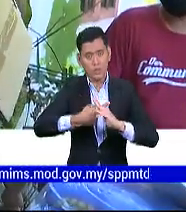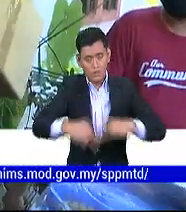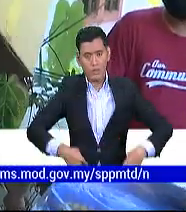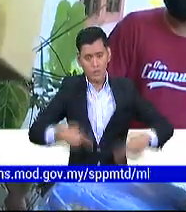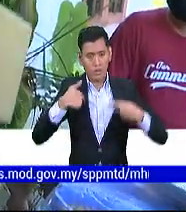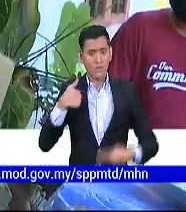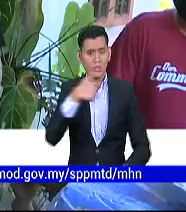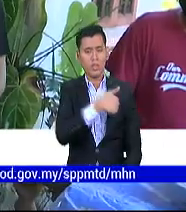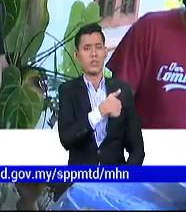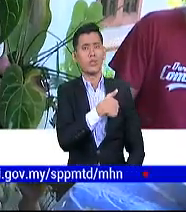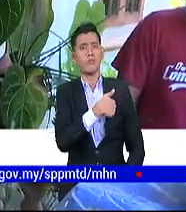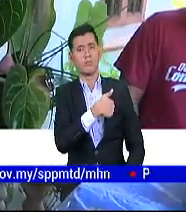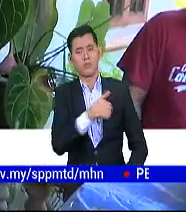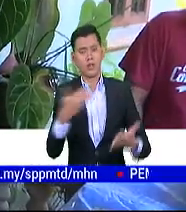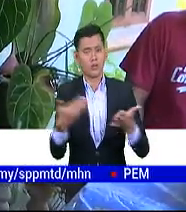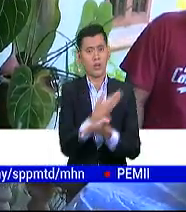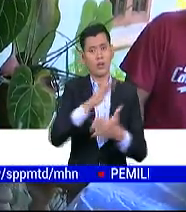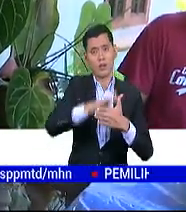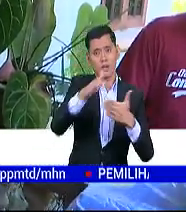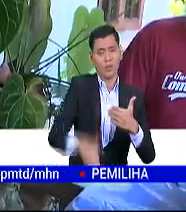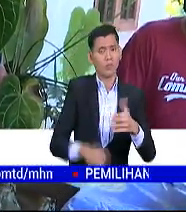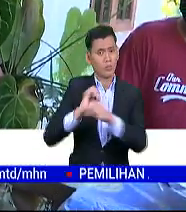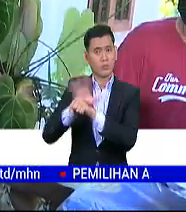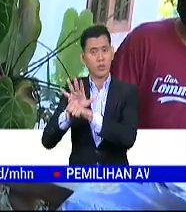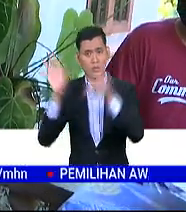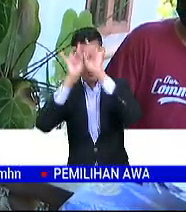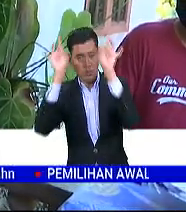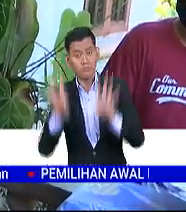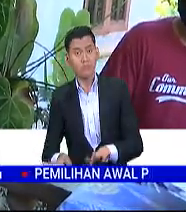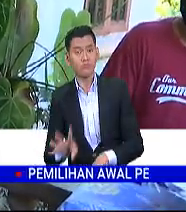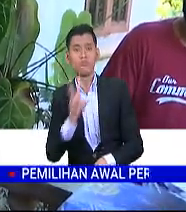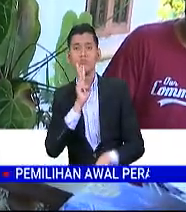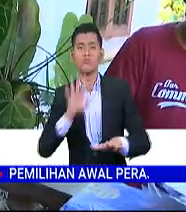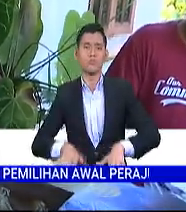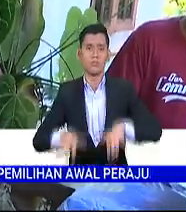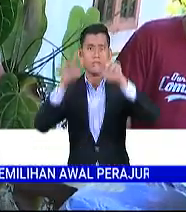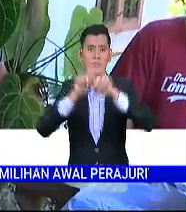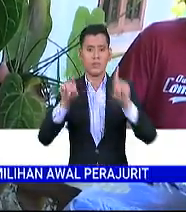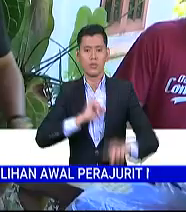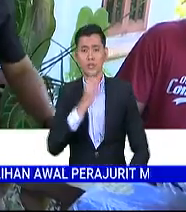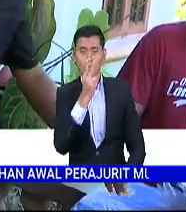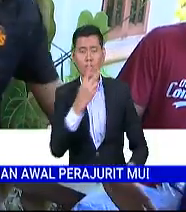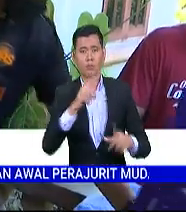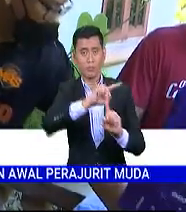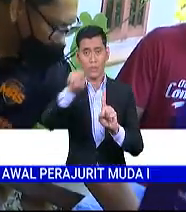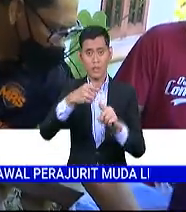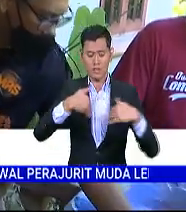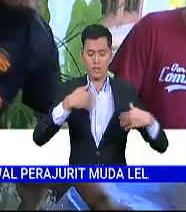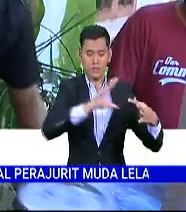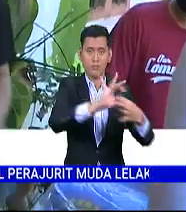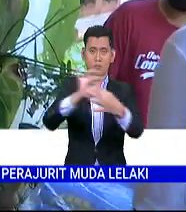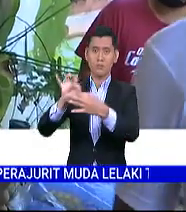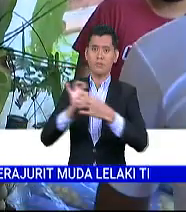saja hampir bangkit daripada pandemik, jadi bila diuji dengan musibah banjir ini. Tapi saya nampak bila ada kebersamaan